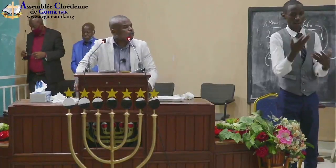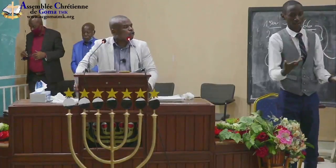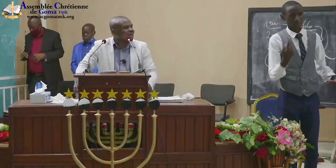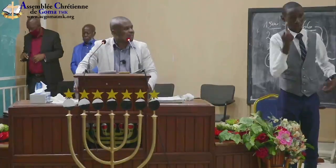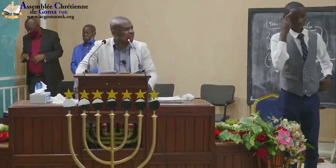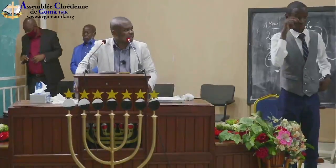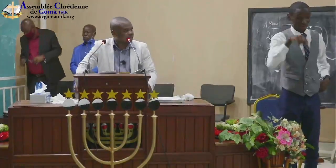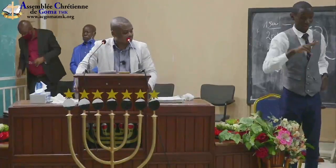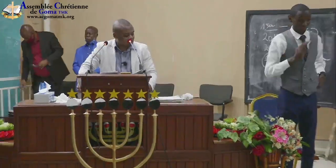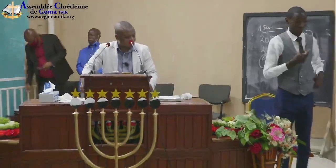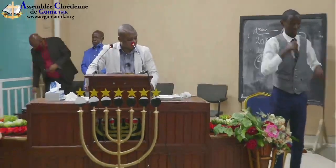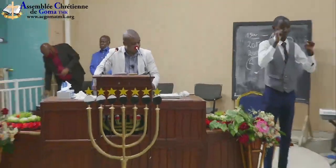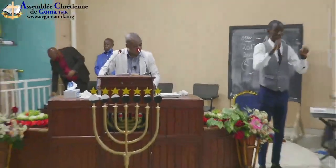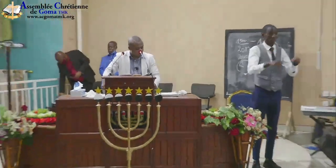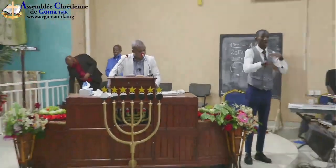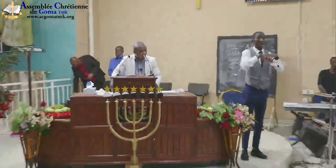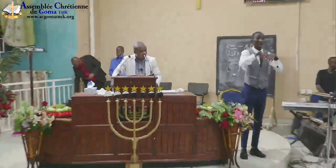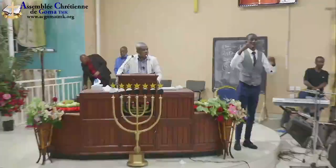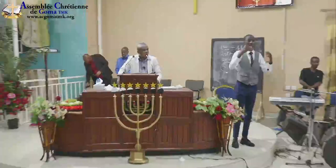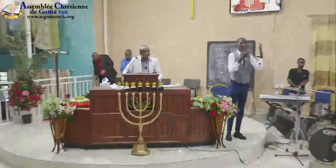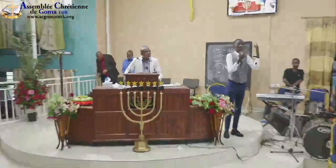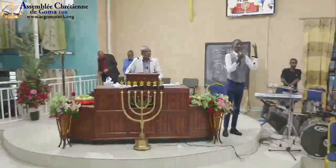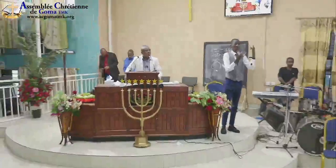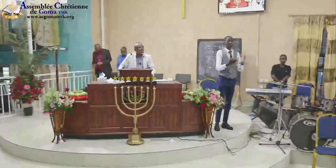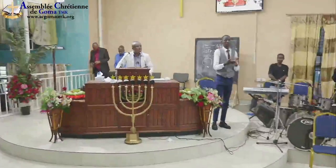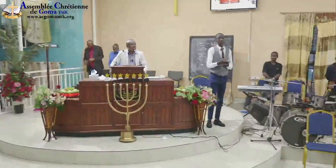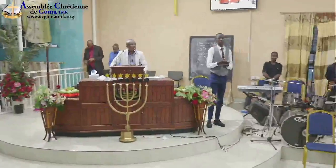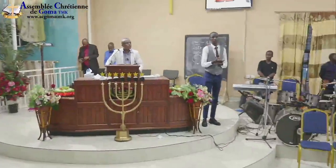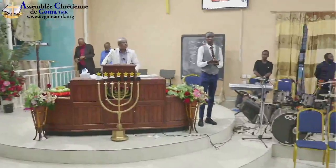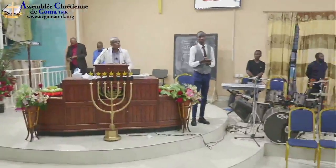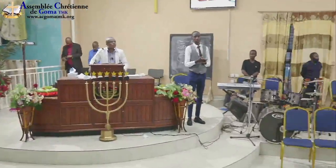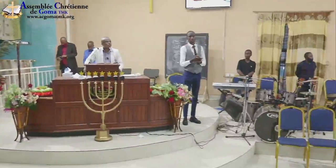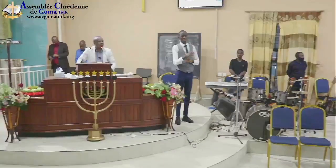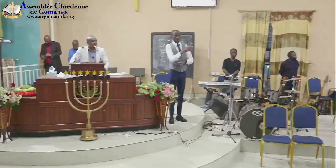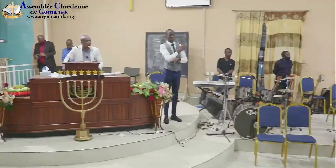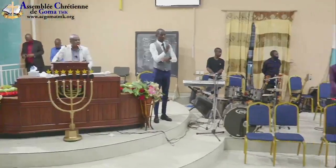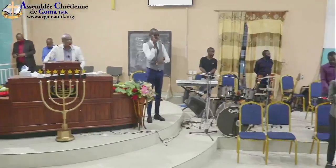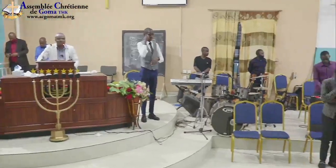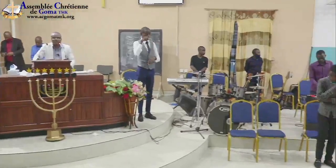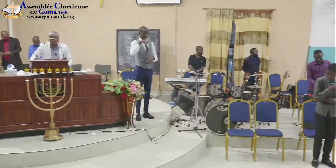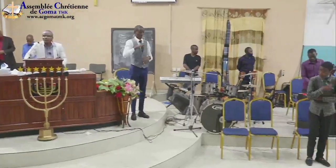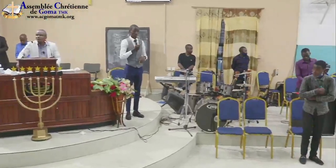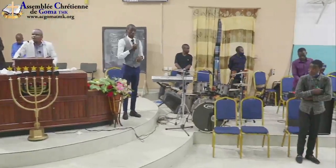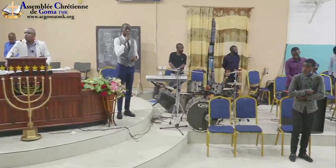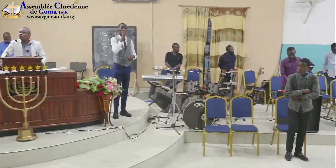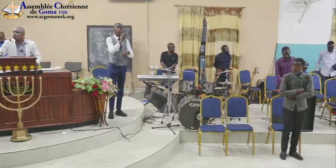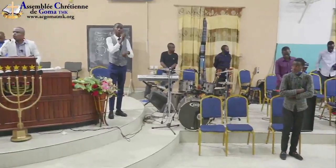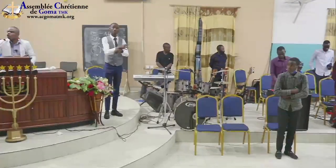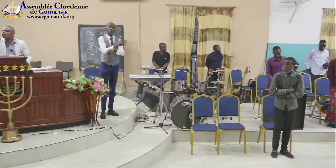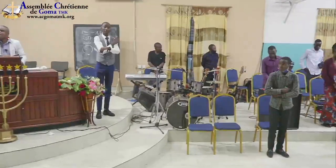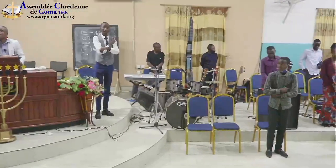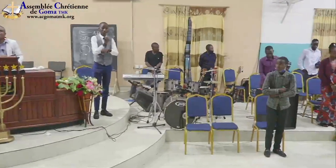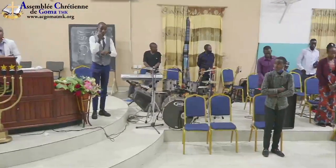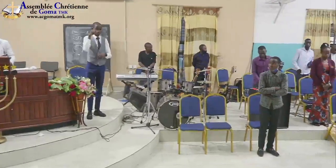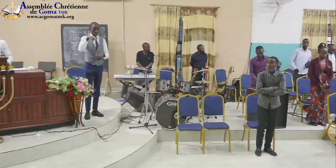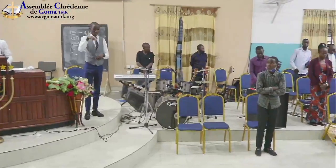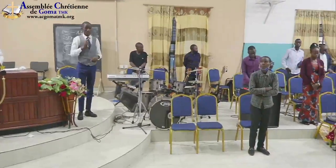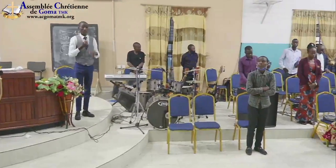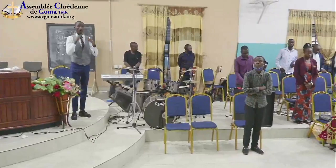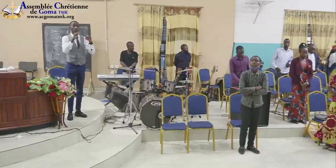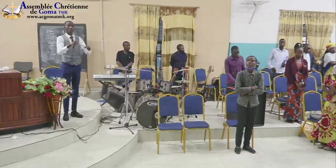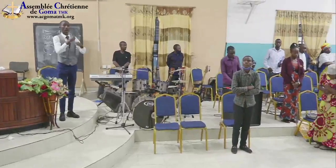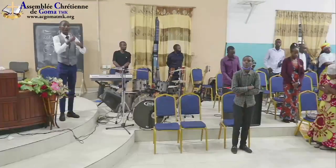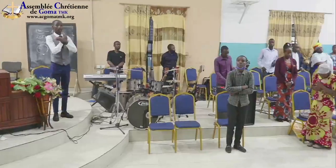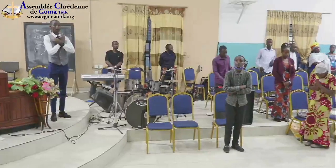puissions l'attendre. Jutu mungoje. Et pour que nous soyons prêts. Il tout est tayari. Et pour que nous puissions aimer son avènement. Il tout